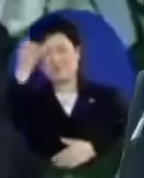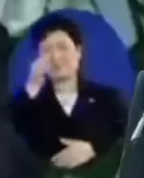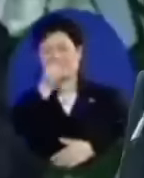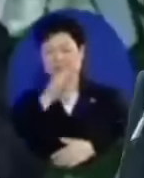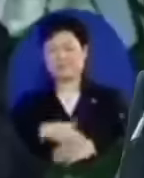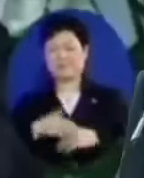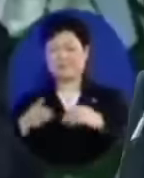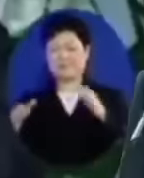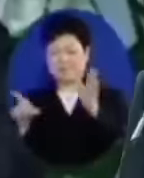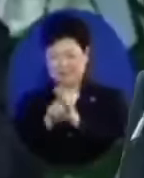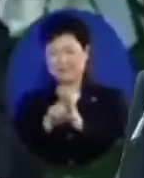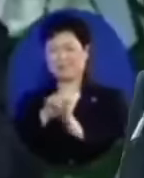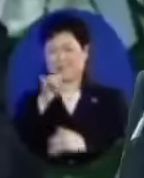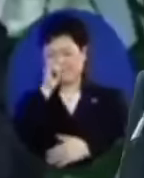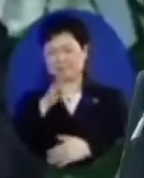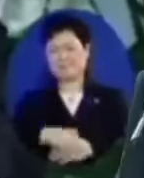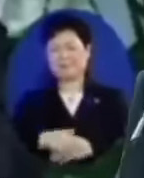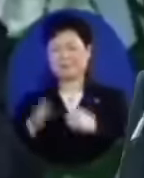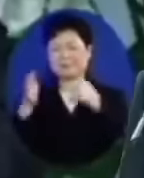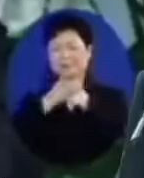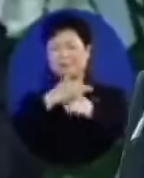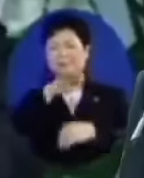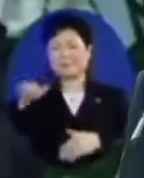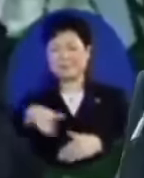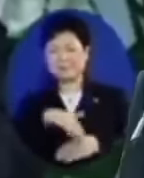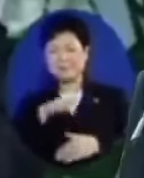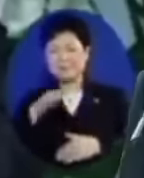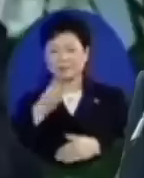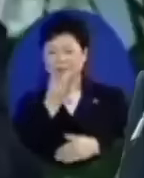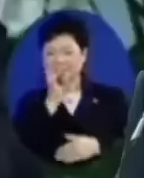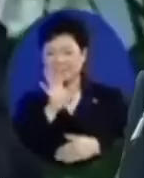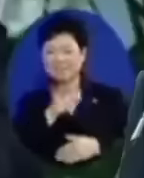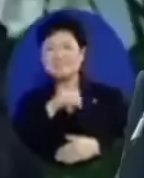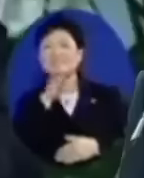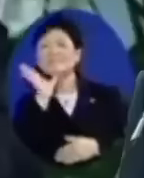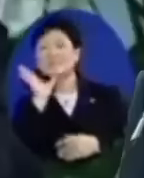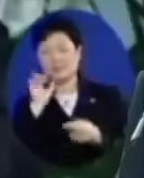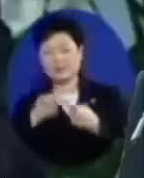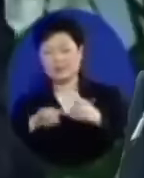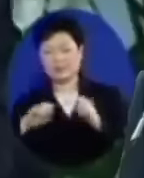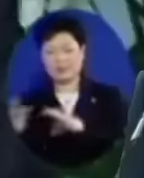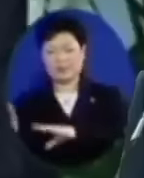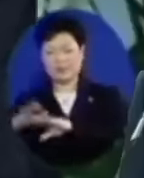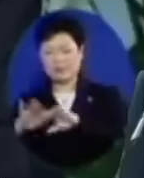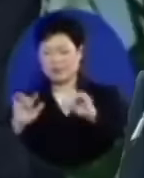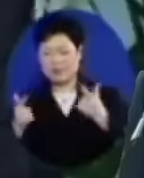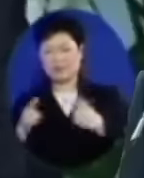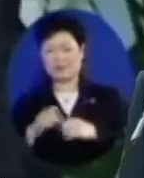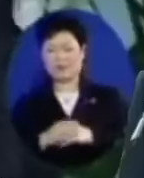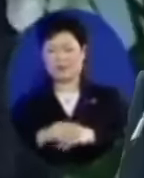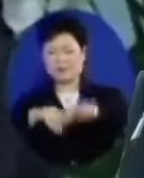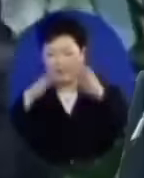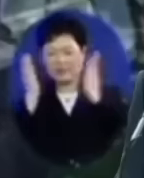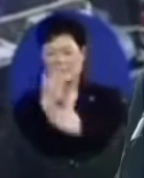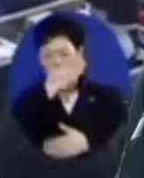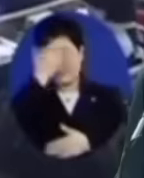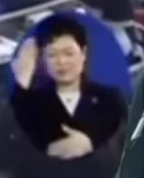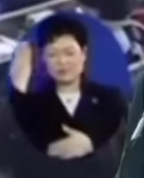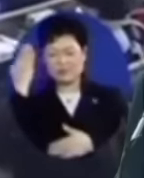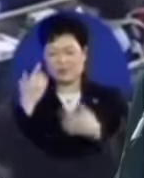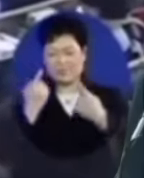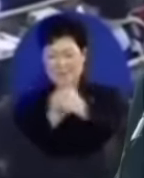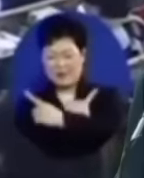그리고 믿음이 있어요. 그러므로 우리는 결코 늙은 그대로 버려두지 않습니다. 다 청춘으로 젊어질 것임을